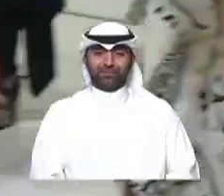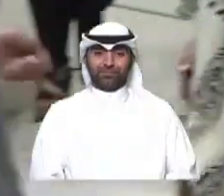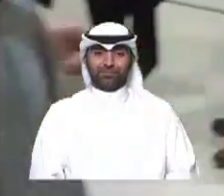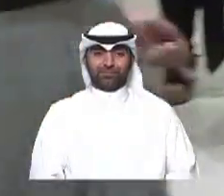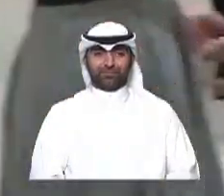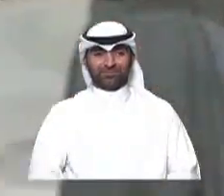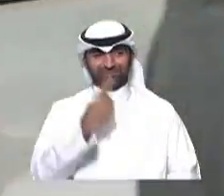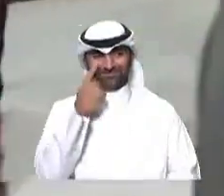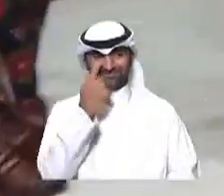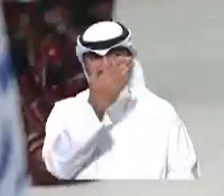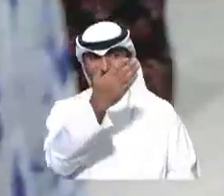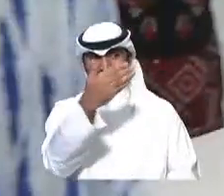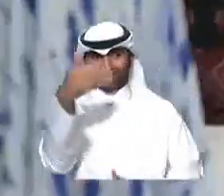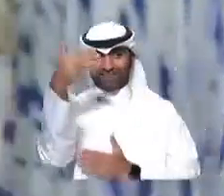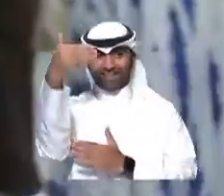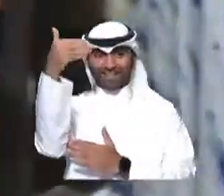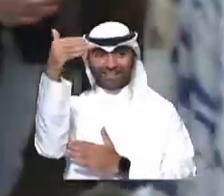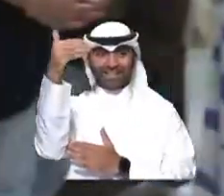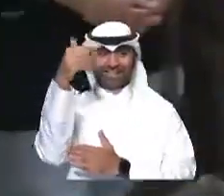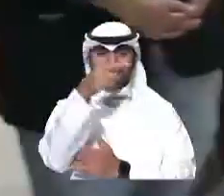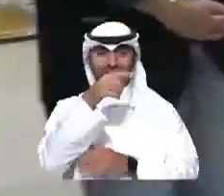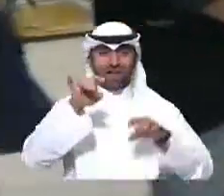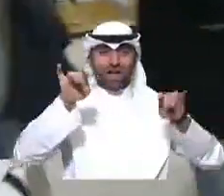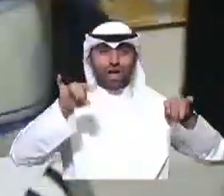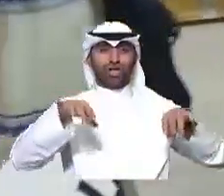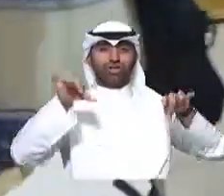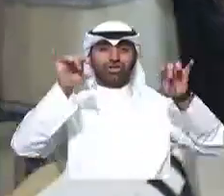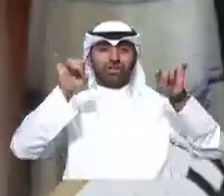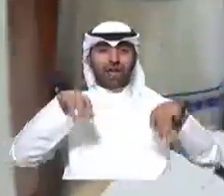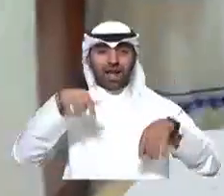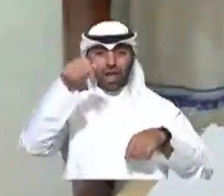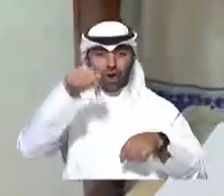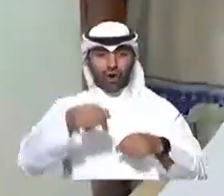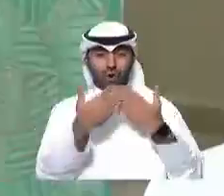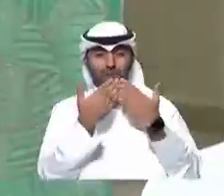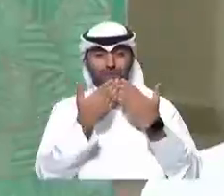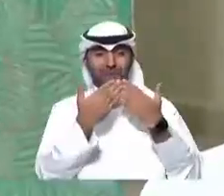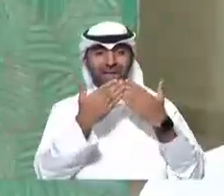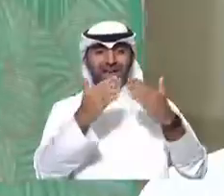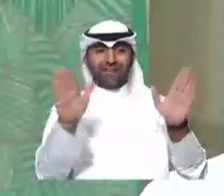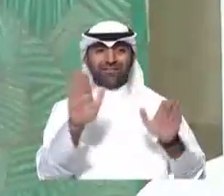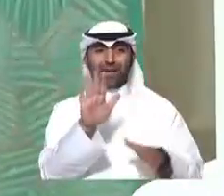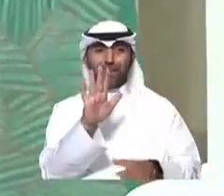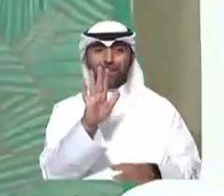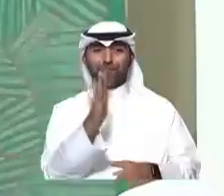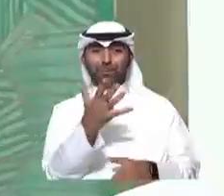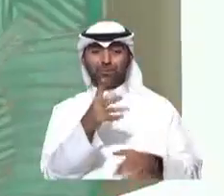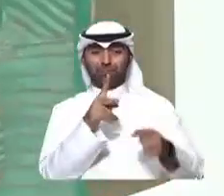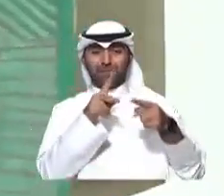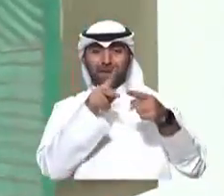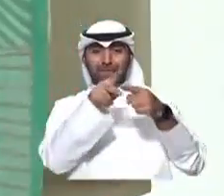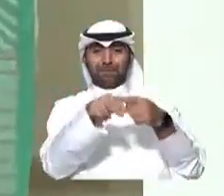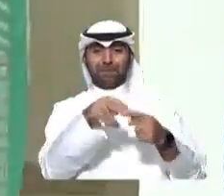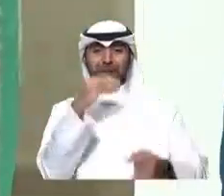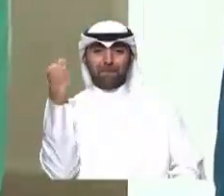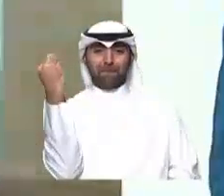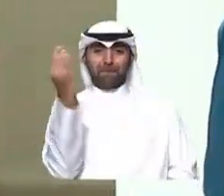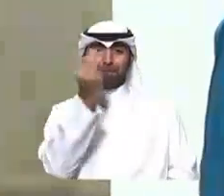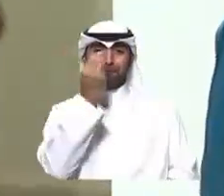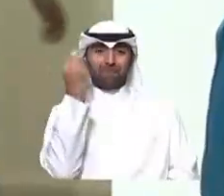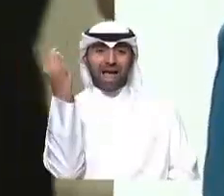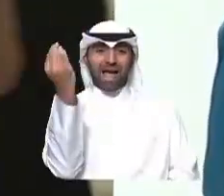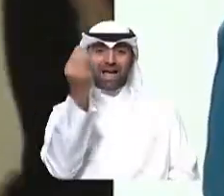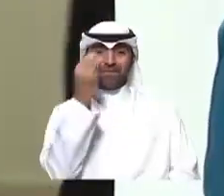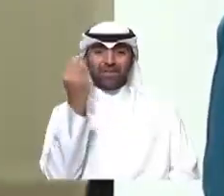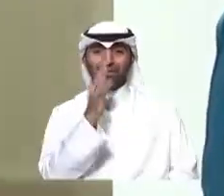السفارة الأسترالية لدى دولة الكويت بالتعاون مع بيت السدو تحتفلان بموسم جارا شارا